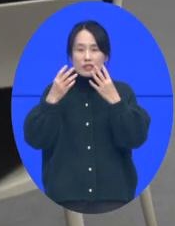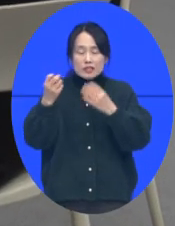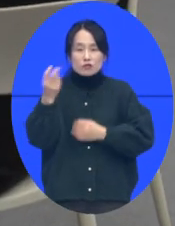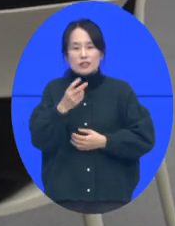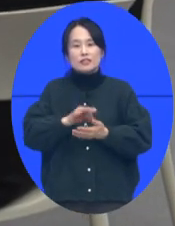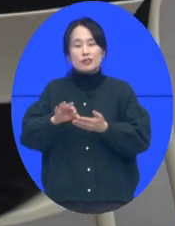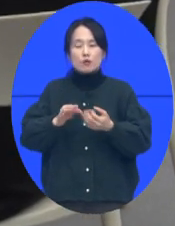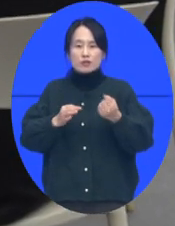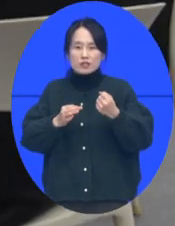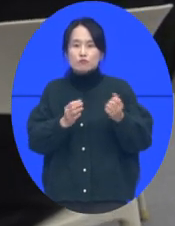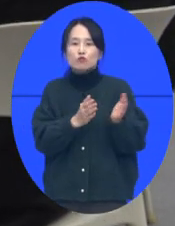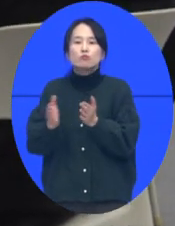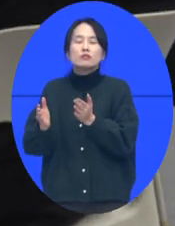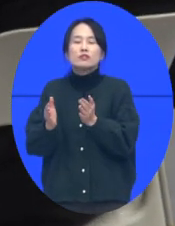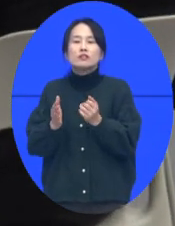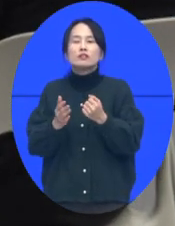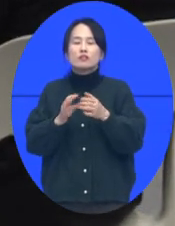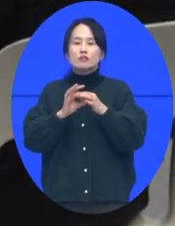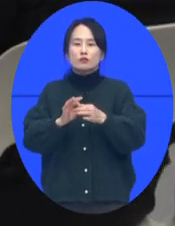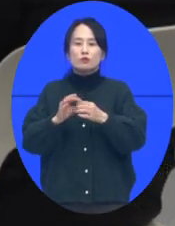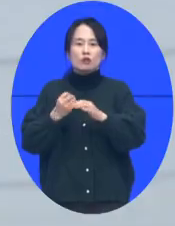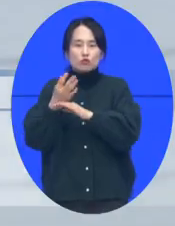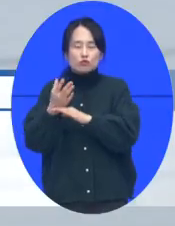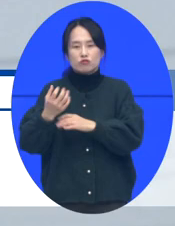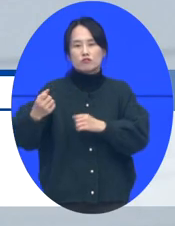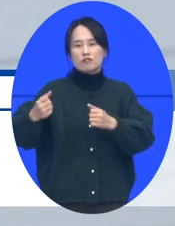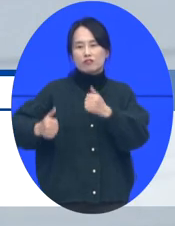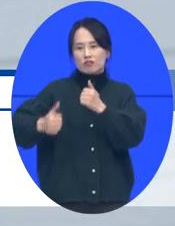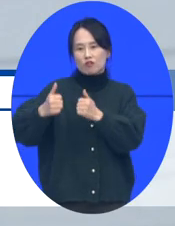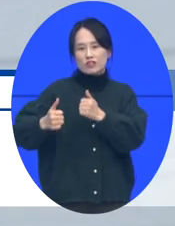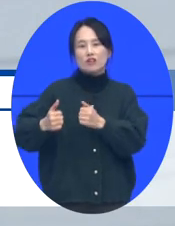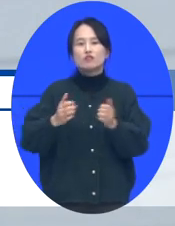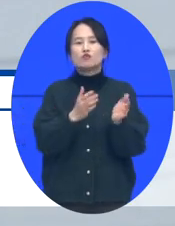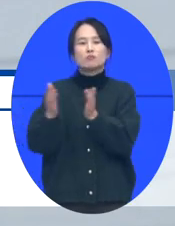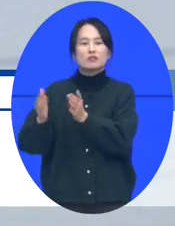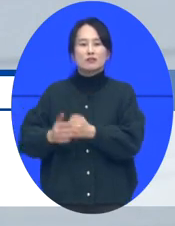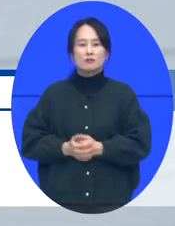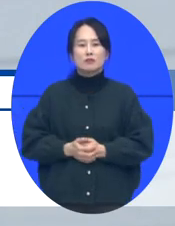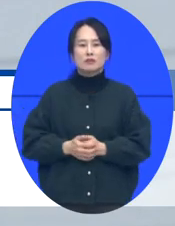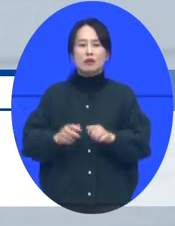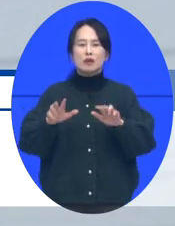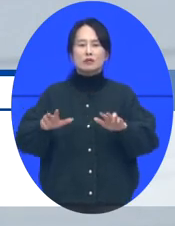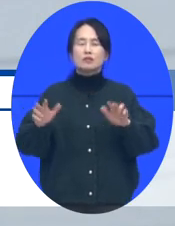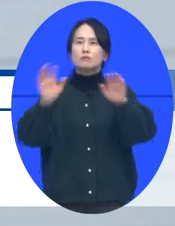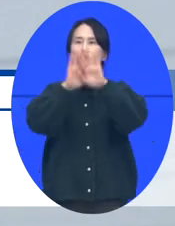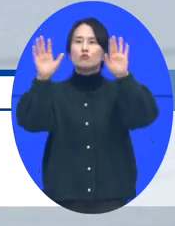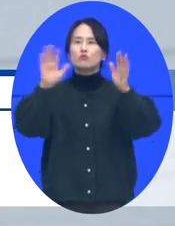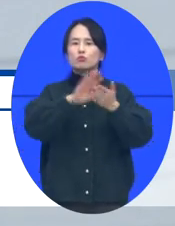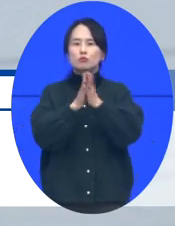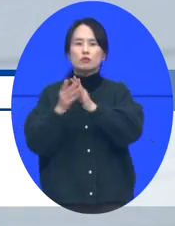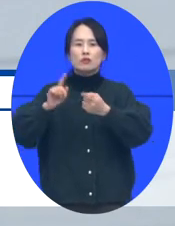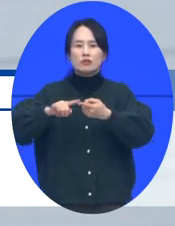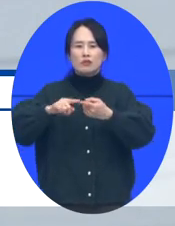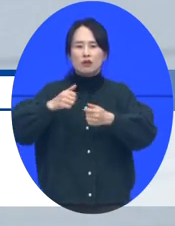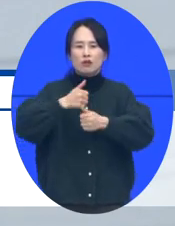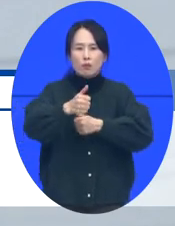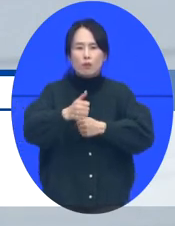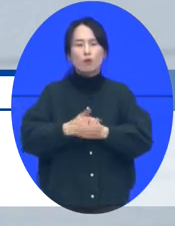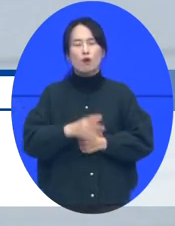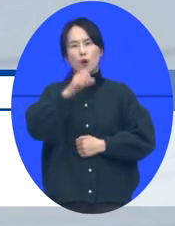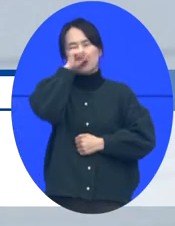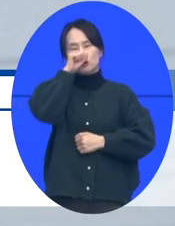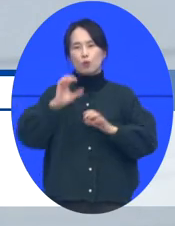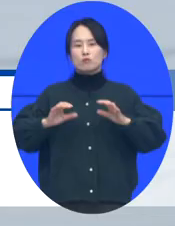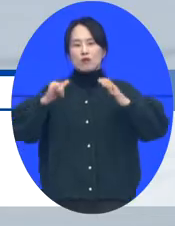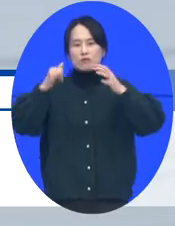확보를 통해 수출 경쟁력을 갖추게 된 겁니다. 작금에 도달한 이 기후 변화에 대한 거를 극복해서 저